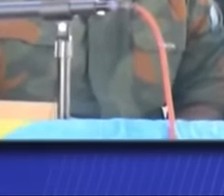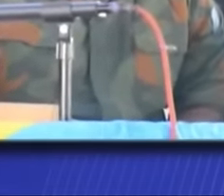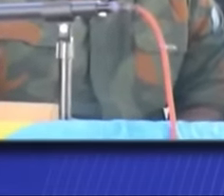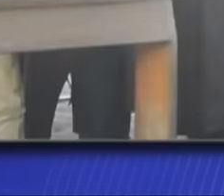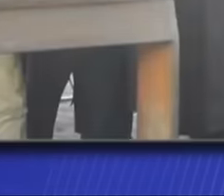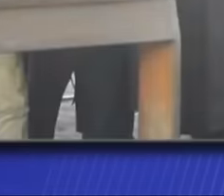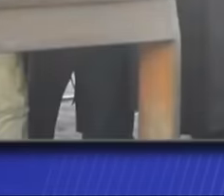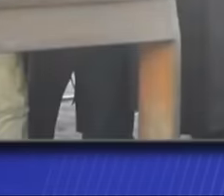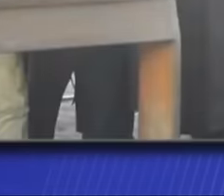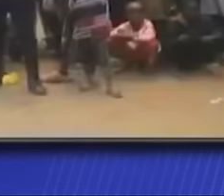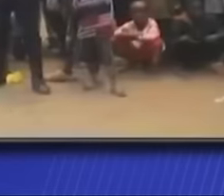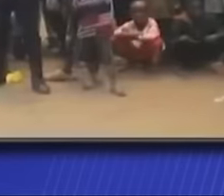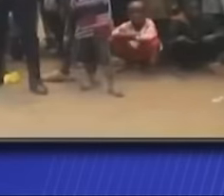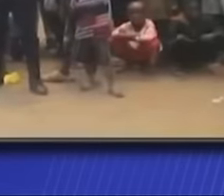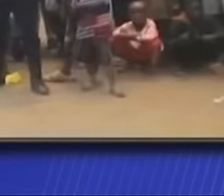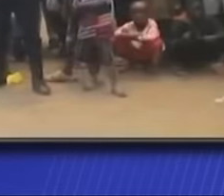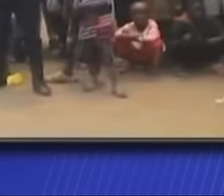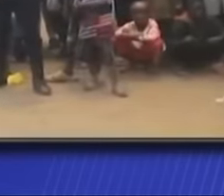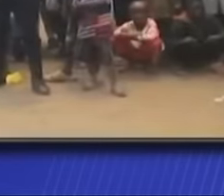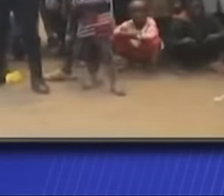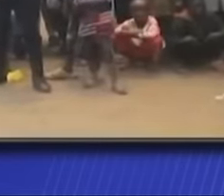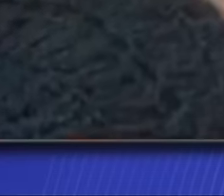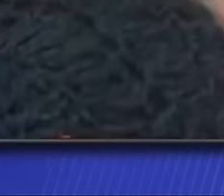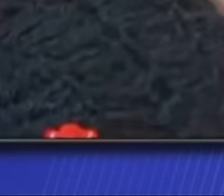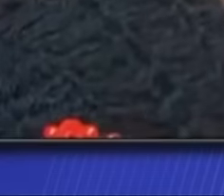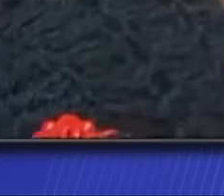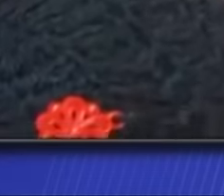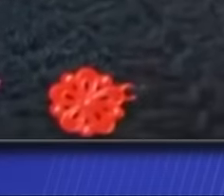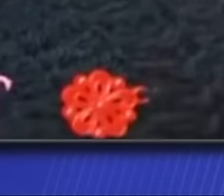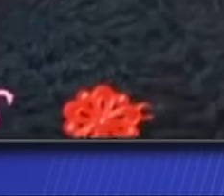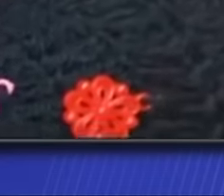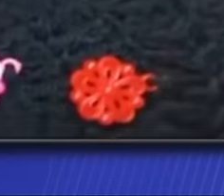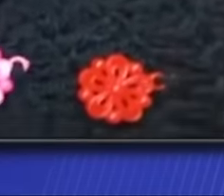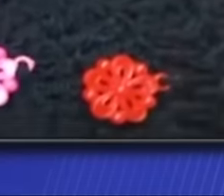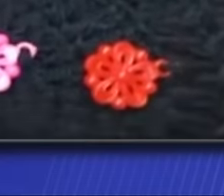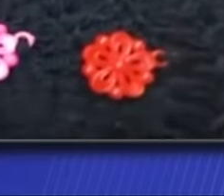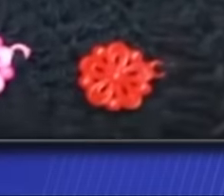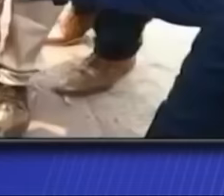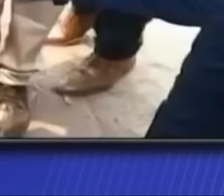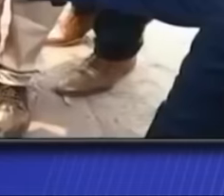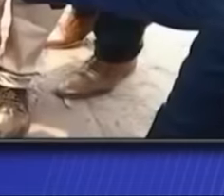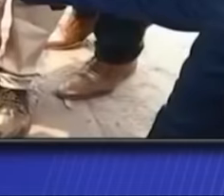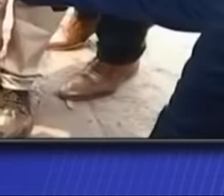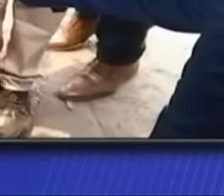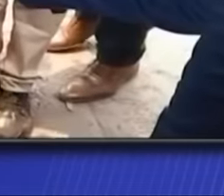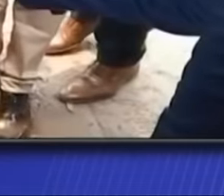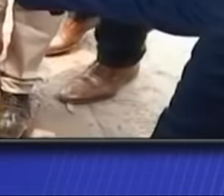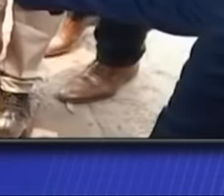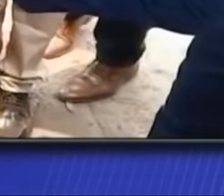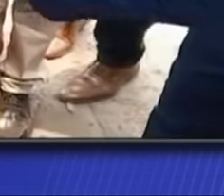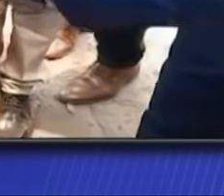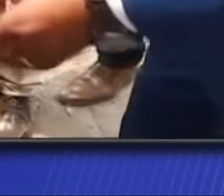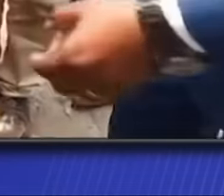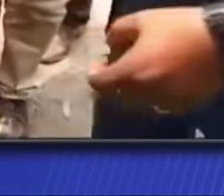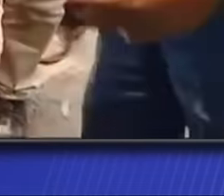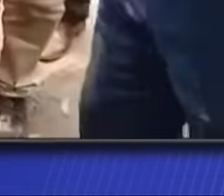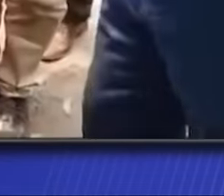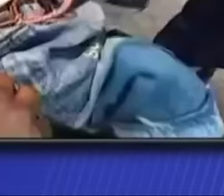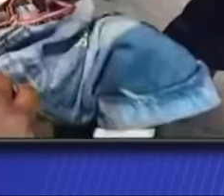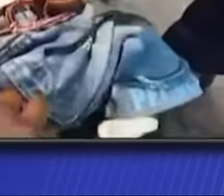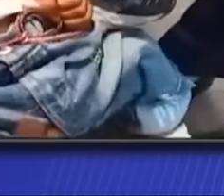à 15 ans sont vaccinés contre la poliomyélite. La campagne a été lancée depuis mercredi 7 août 2024 dans la province